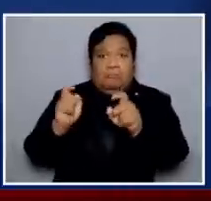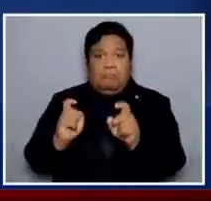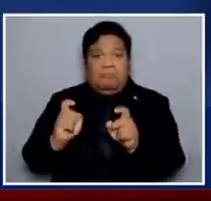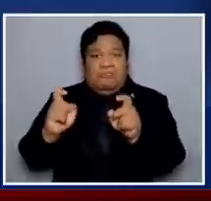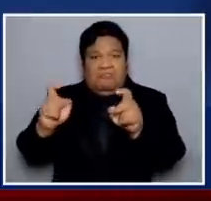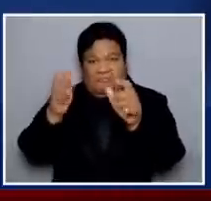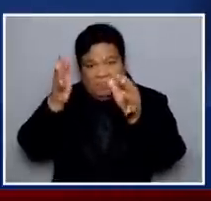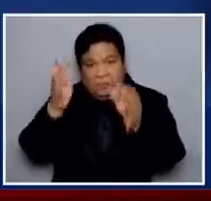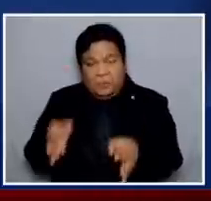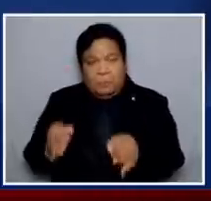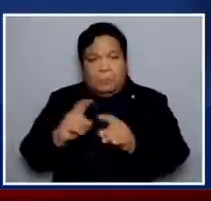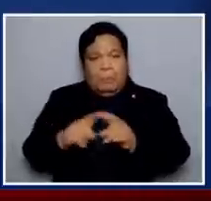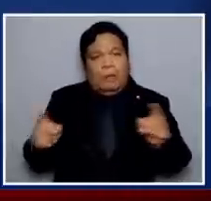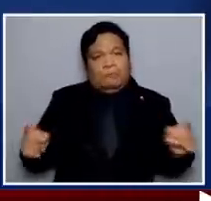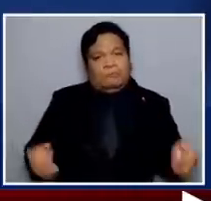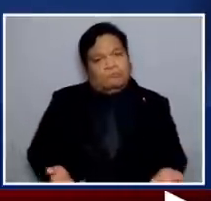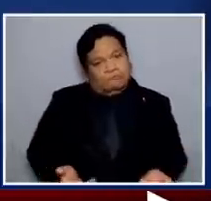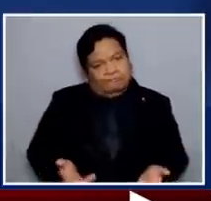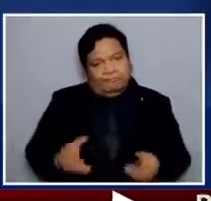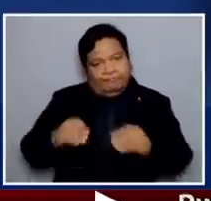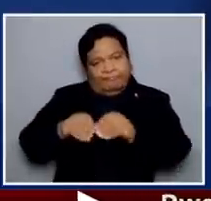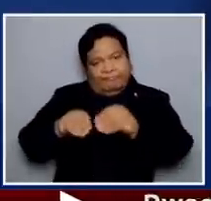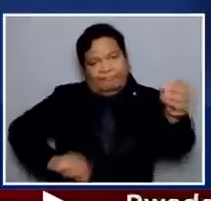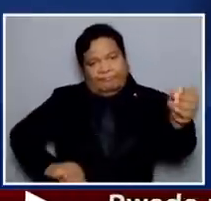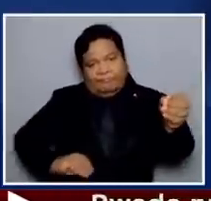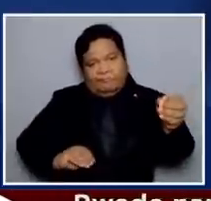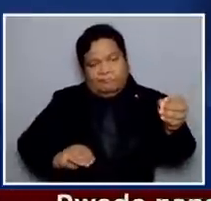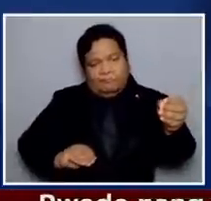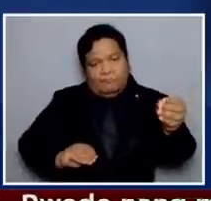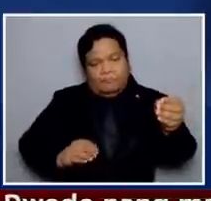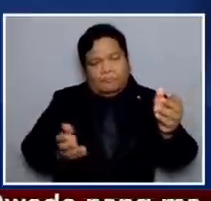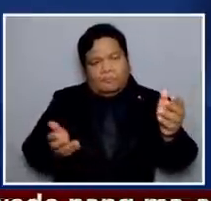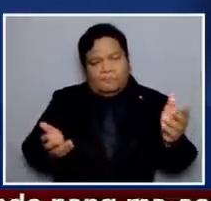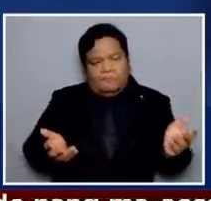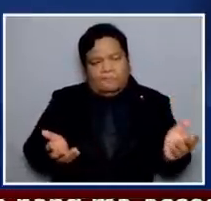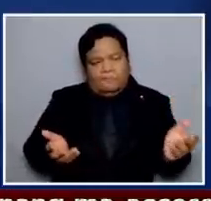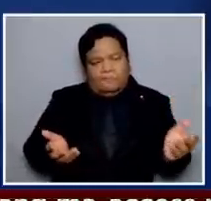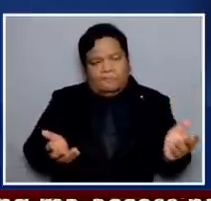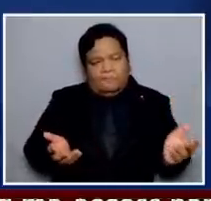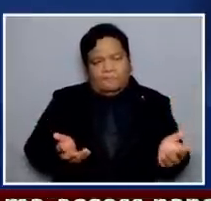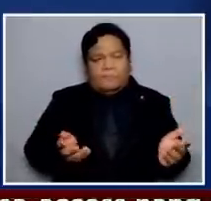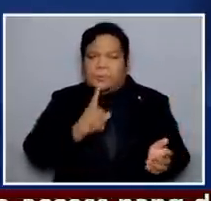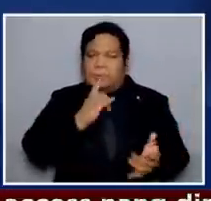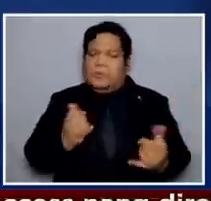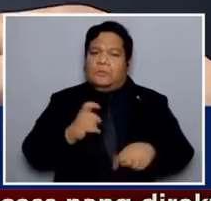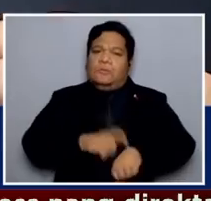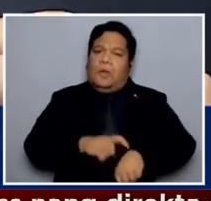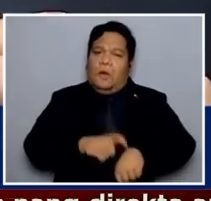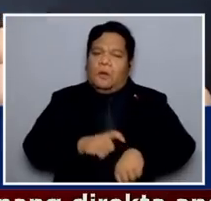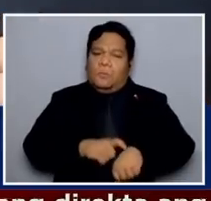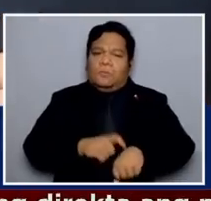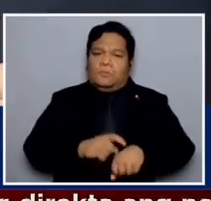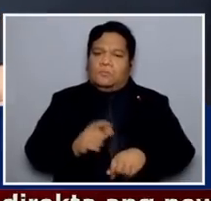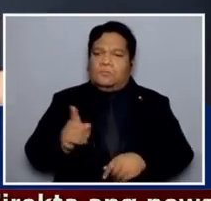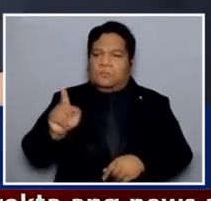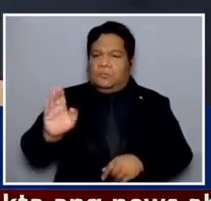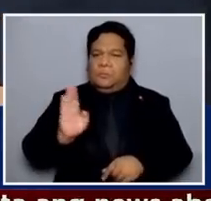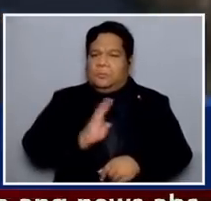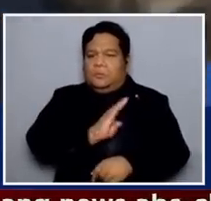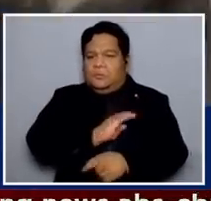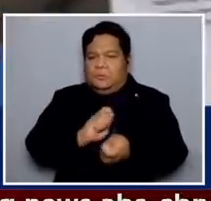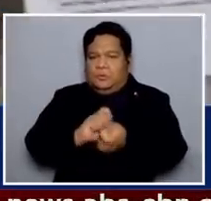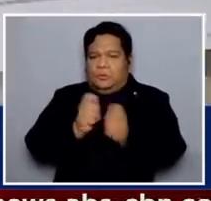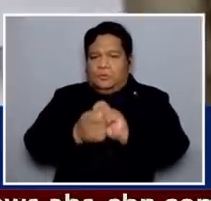pala, ibabasura. So, napapanahon na ang abolition ng wage boards natin. Inihain ulit